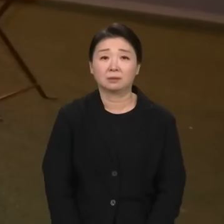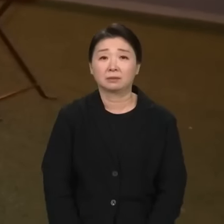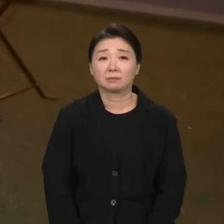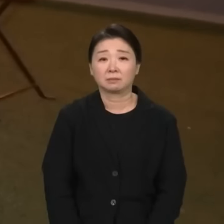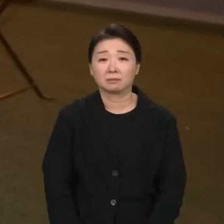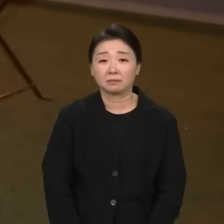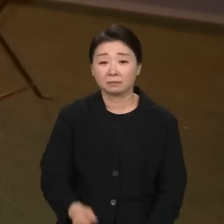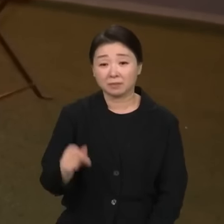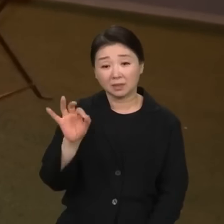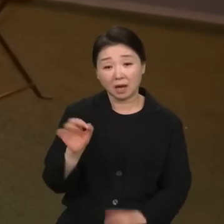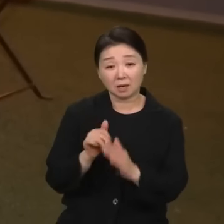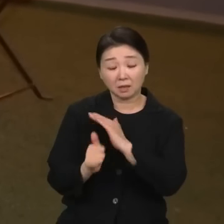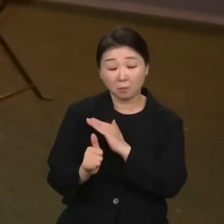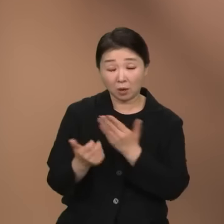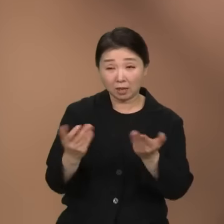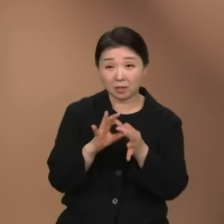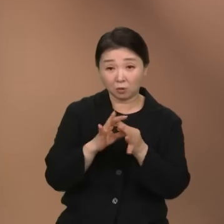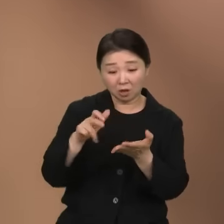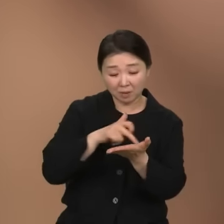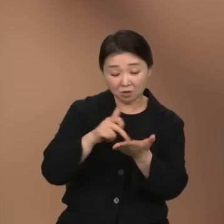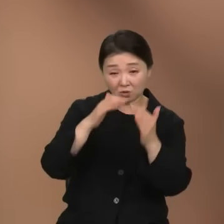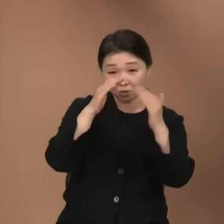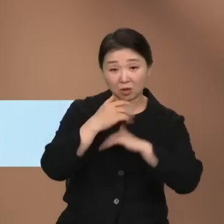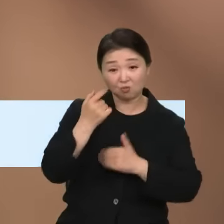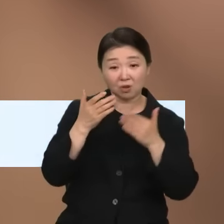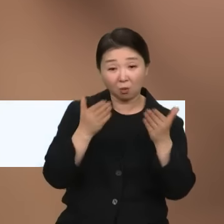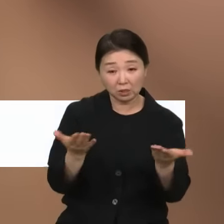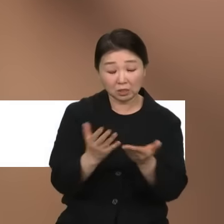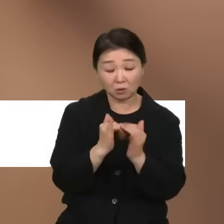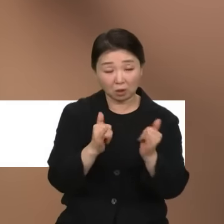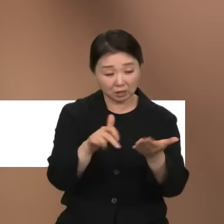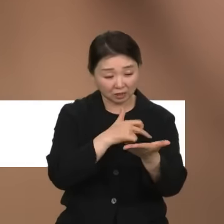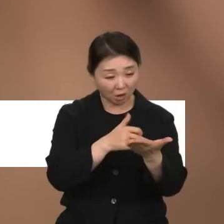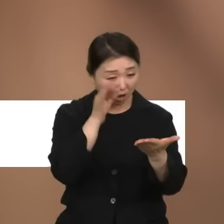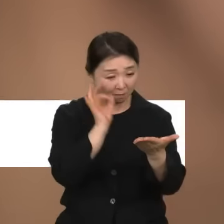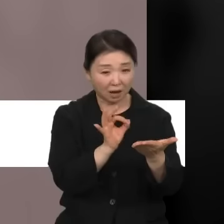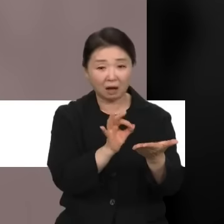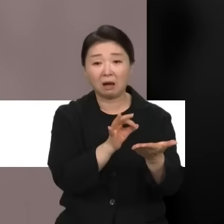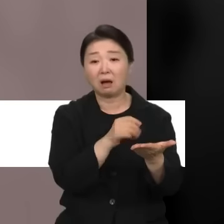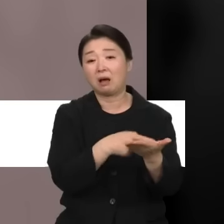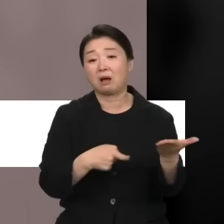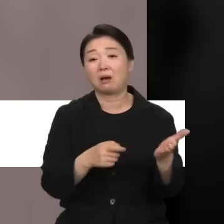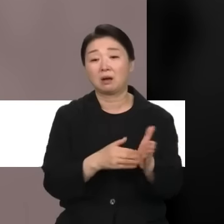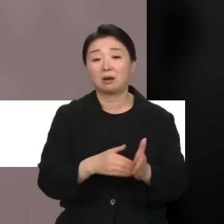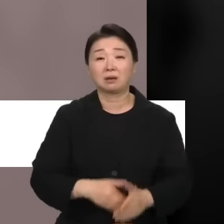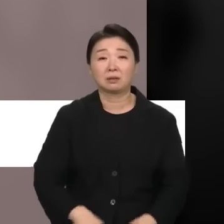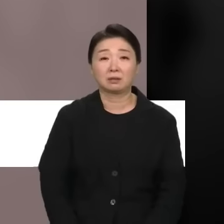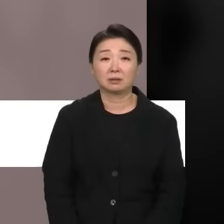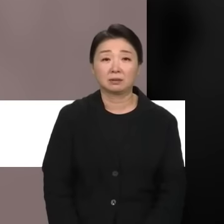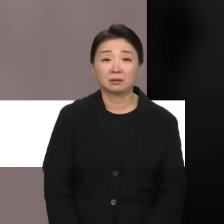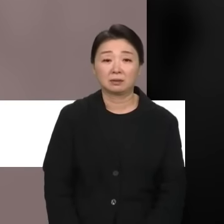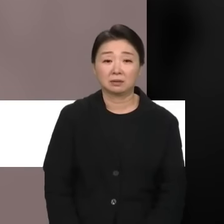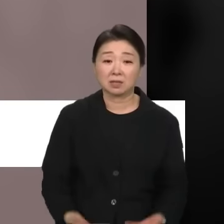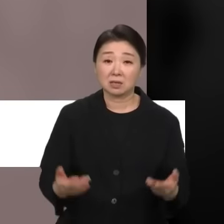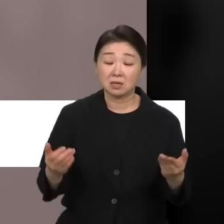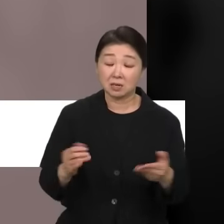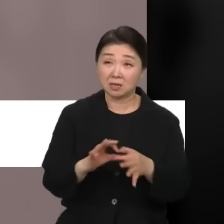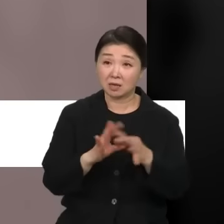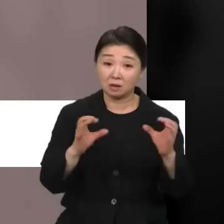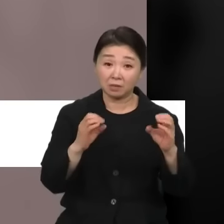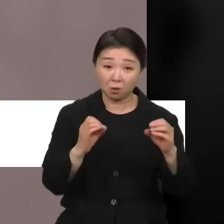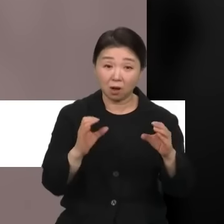강 대표가 업무용 메신저에서 나눈 6개월치 직원들 간 대화를 들여다봤다는 주장도 제기됐습니다. 업무와 무관한